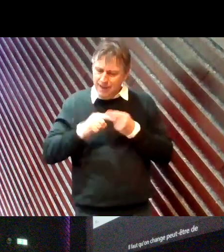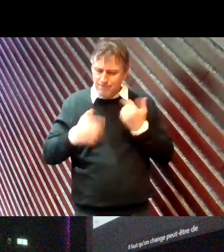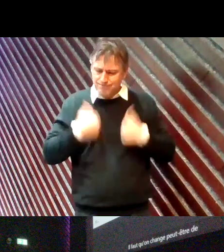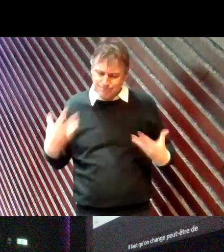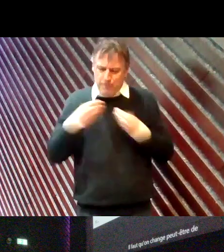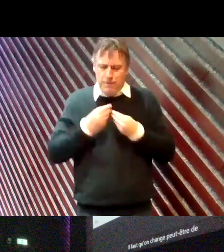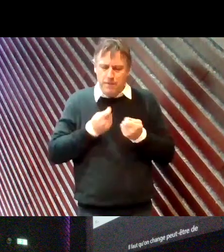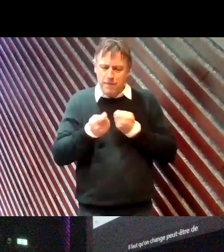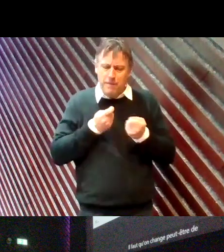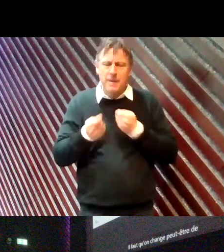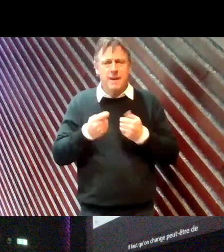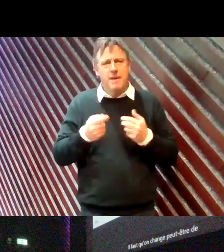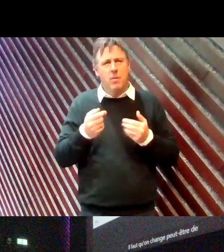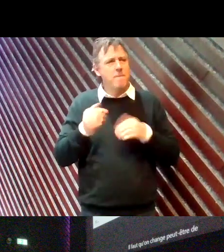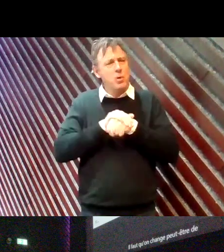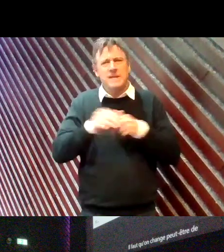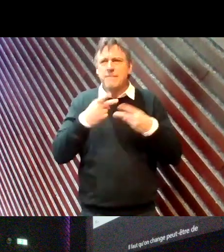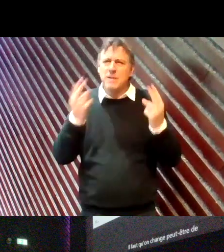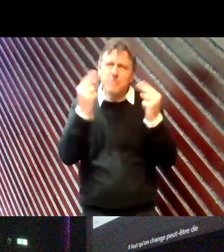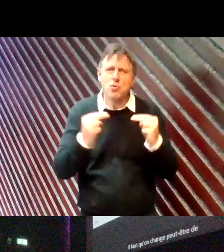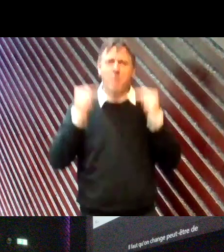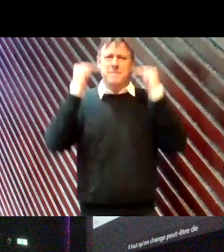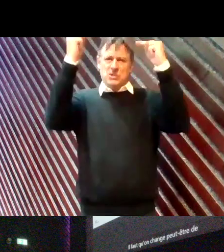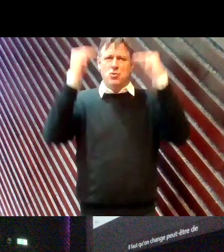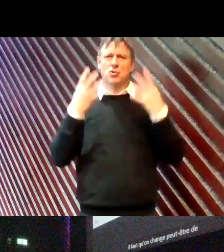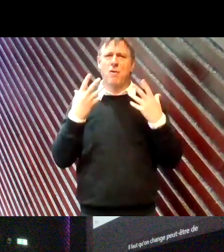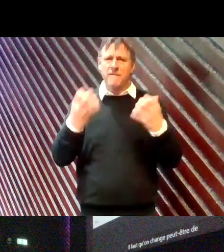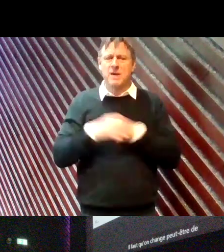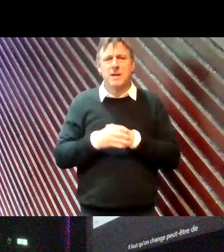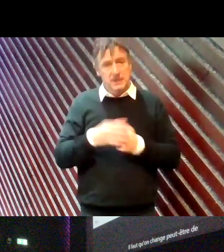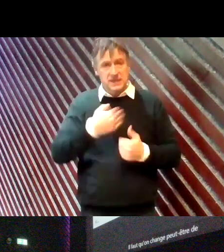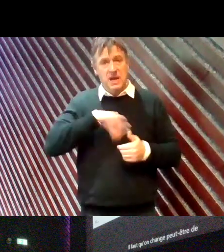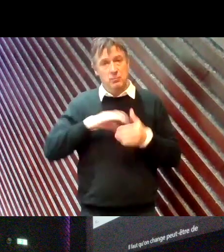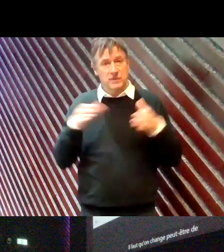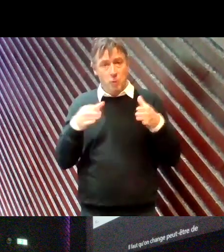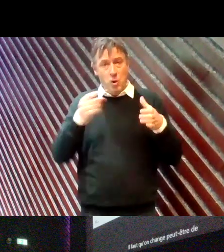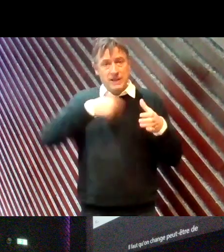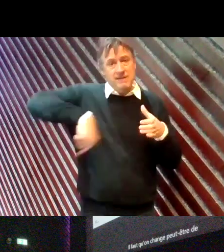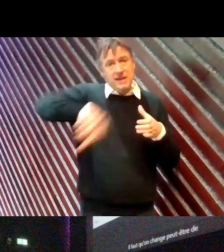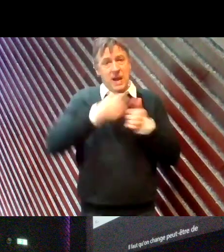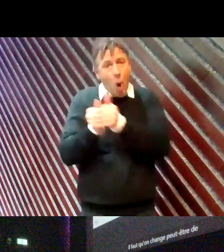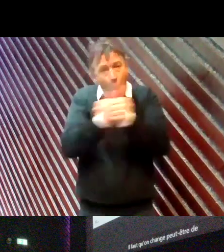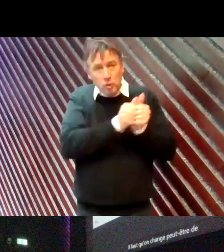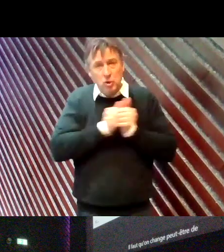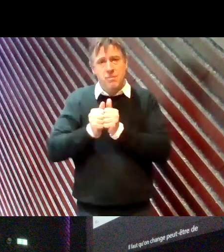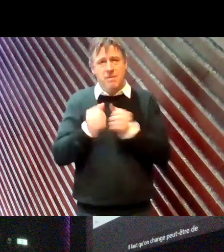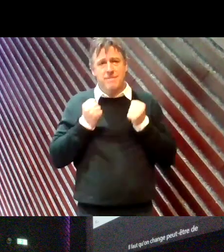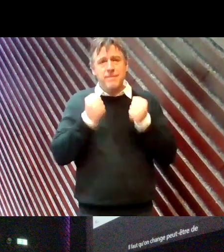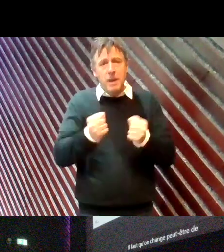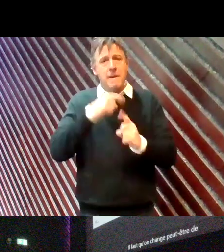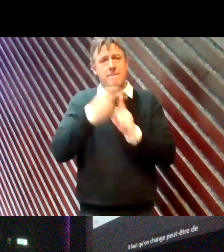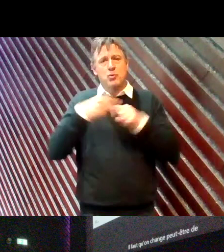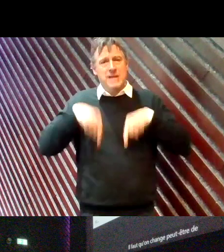plus ambitieuses sur le sujet du handicap. Et c'est aussi de la responsabilité collective, de notre responsabilité collective, mais aussi celle de